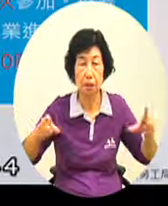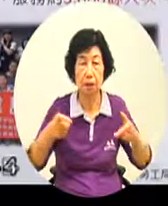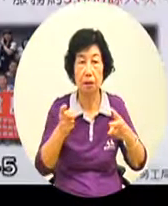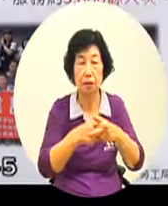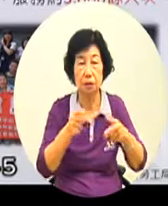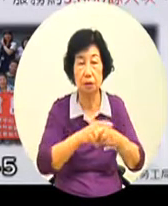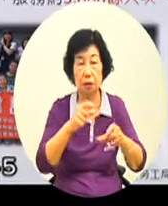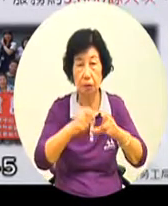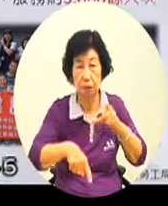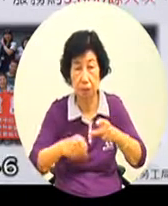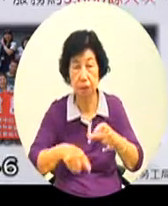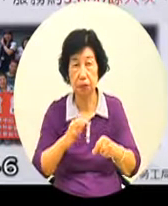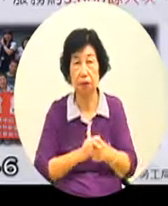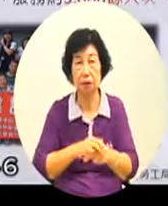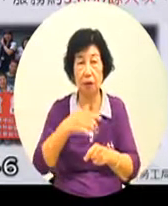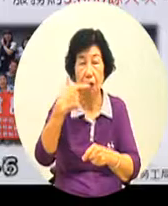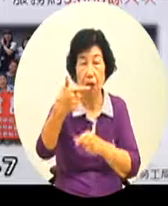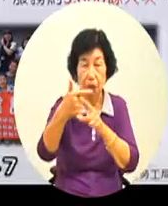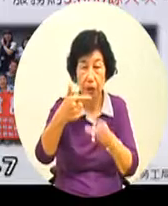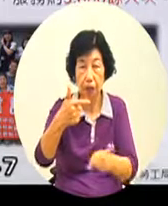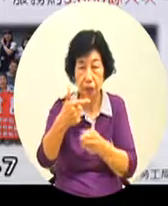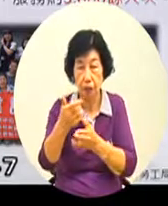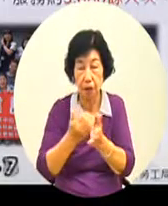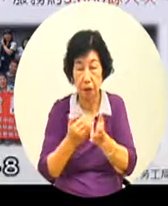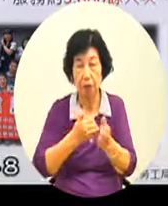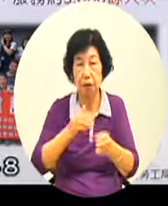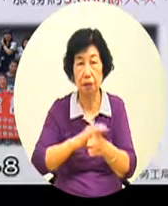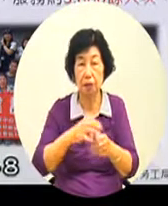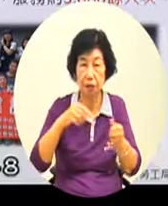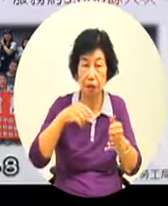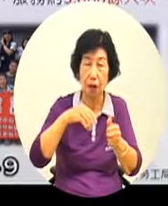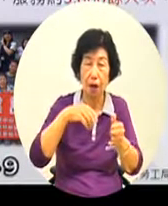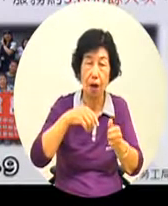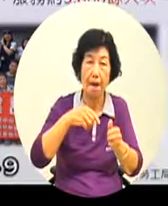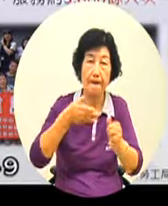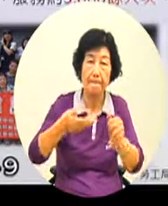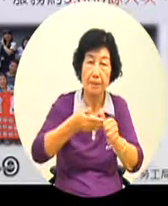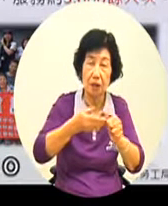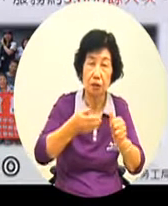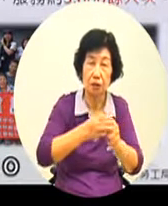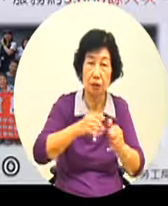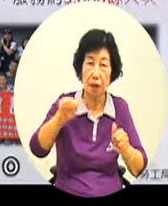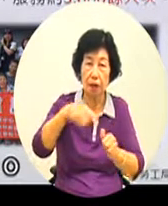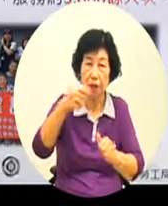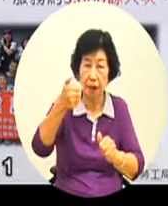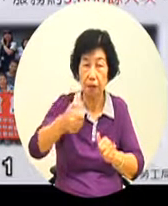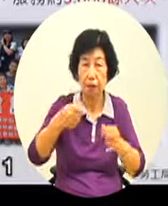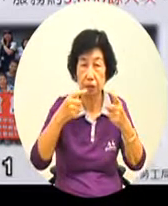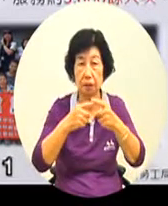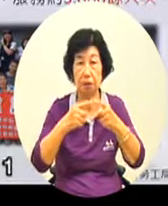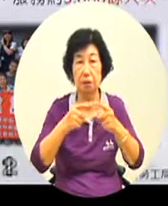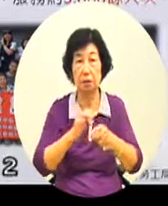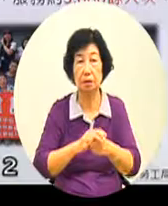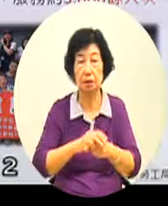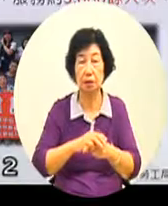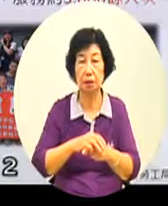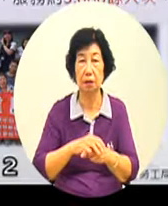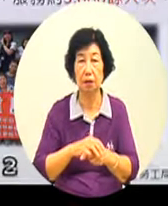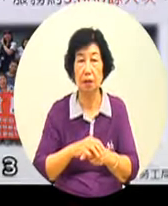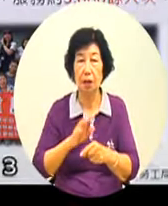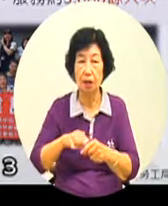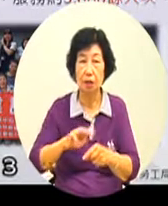今年上半年，我们产训合作培训了151个人，同时我们也鼓励这些受训的学员能够从